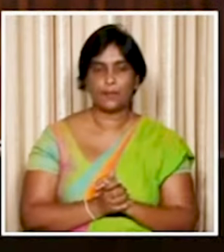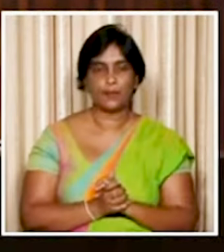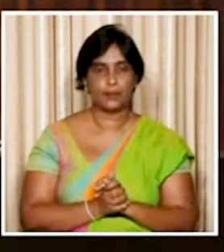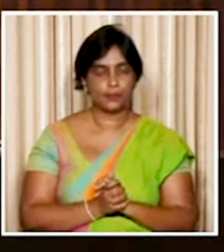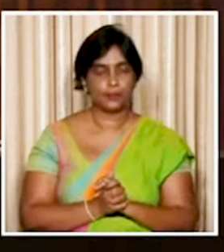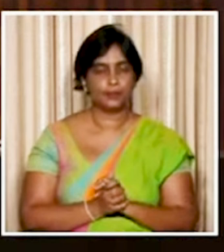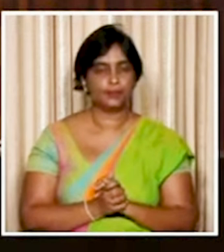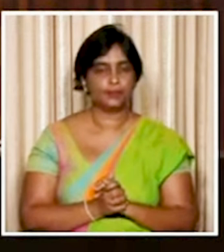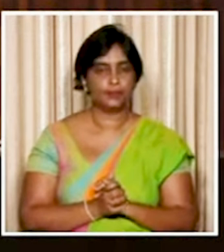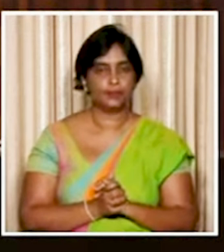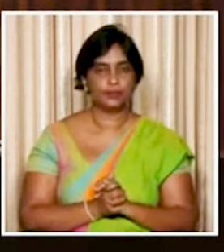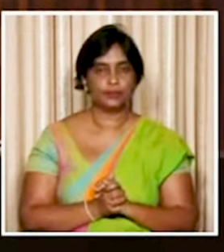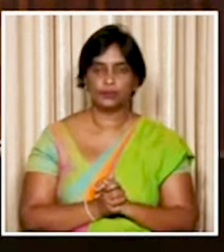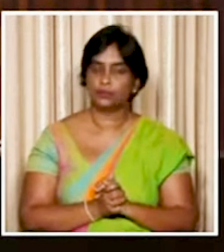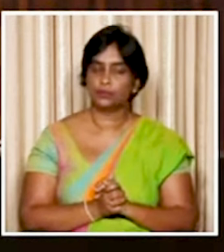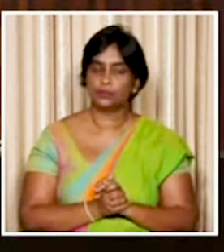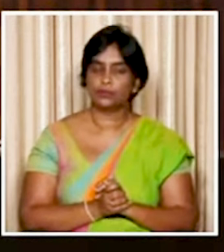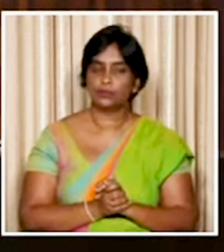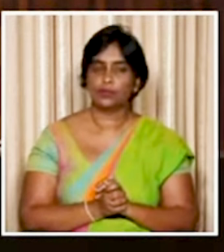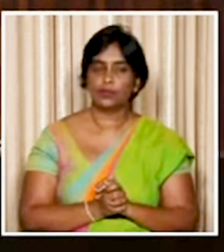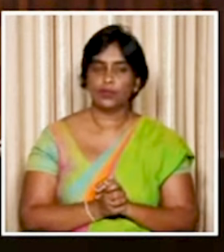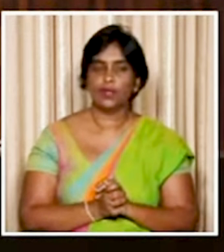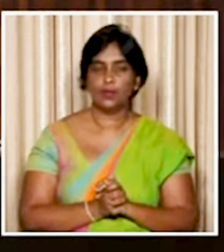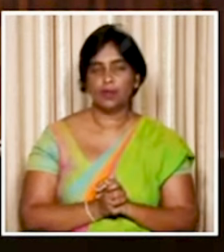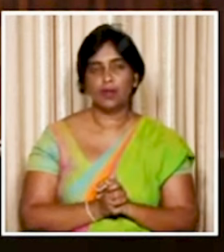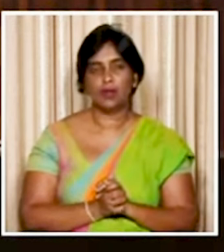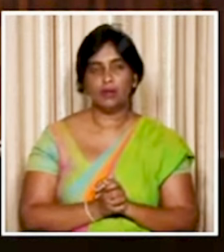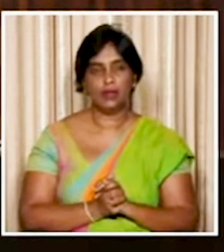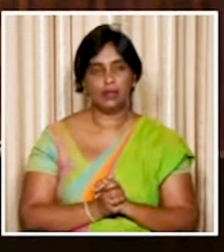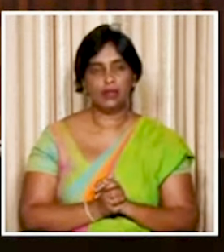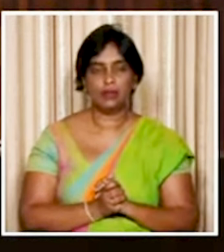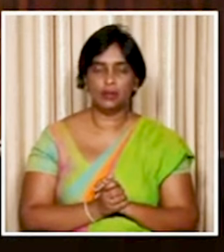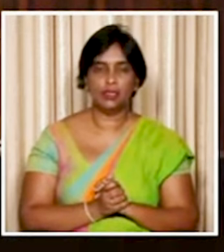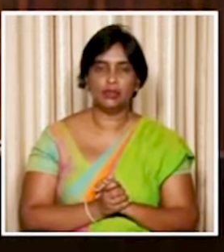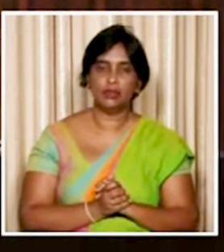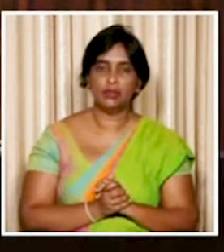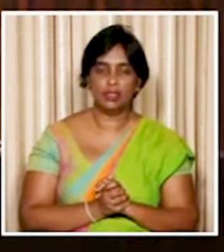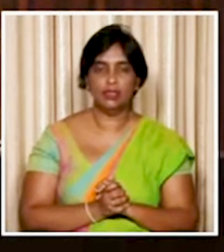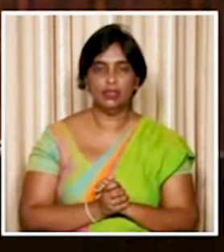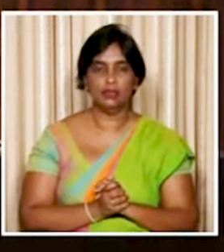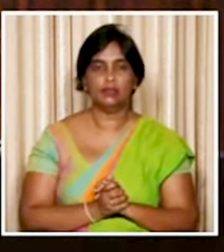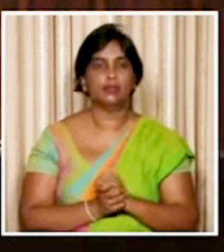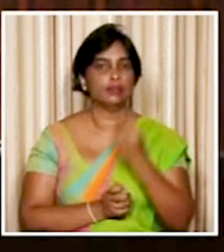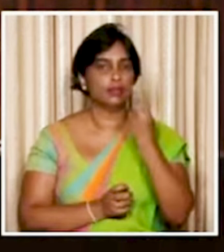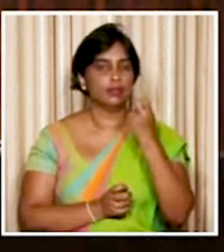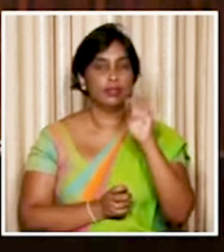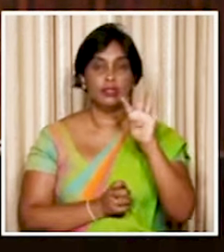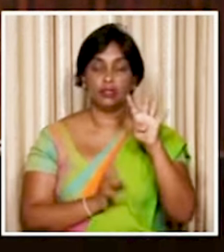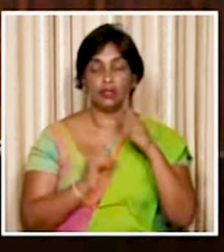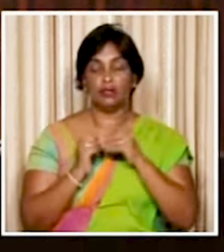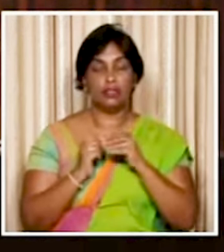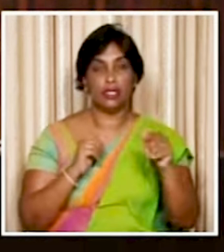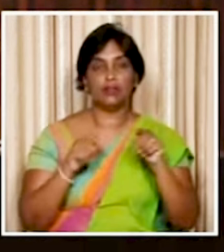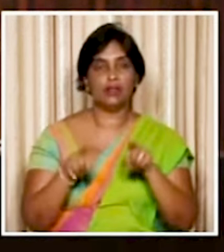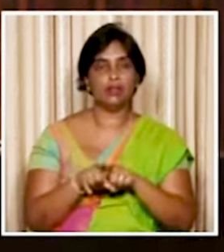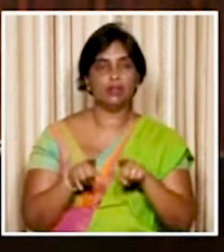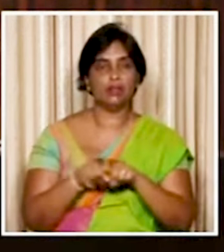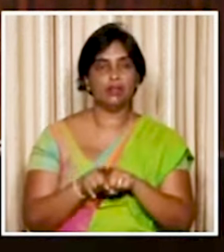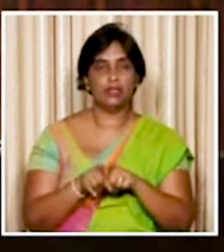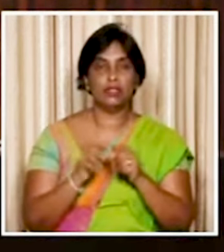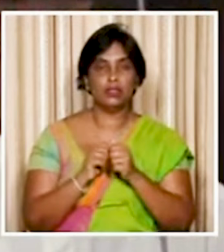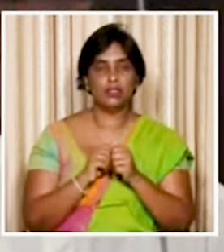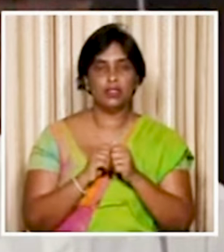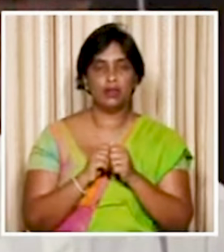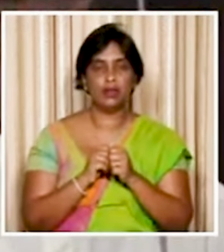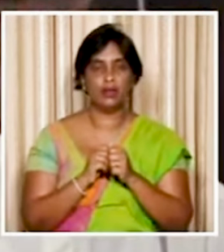நன்றி பிரதி சபன் அவர்களே. இன்றைய இந்த 2024 ஆண்டுக்கான நிதியமைச்சர்